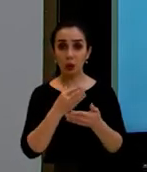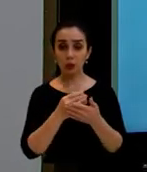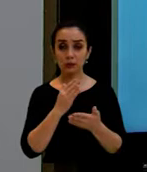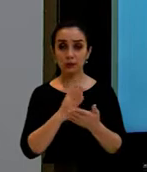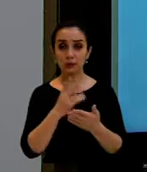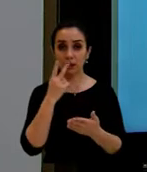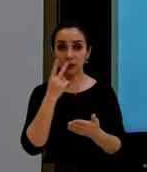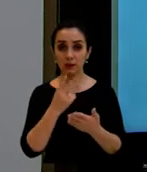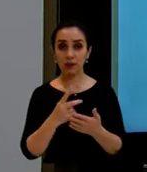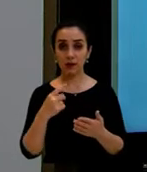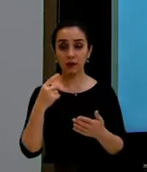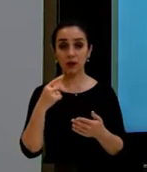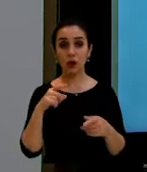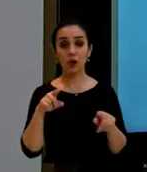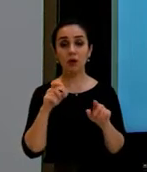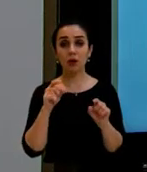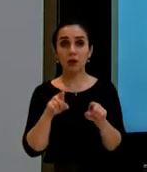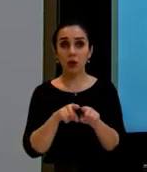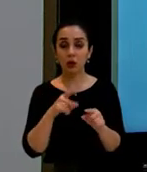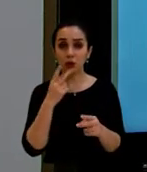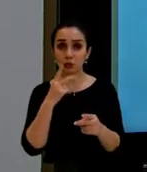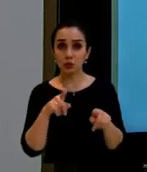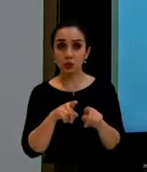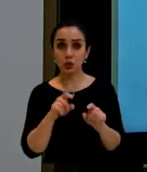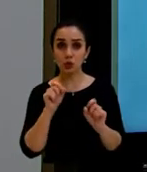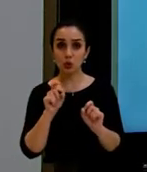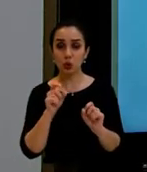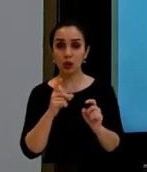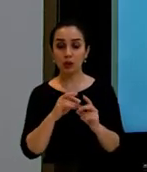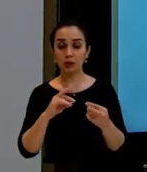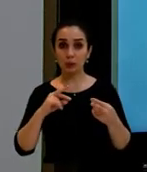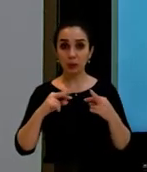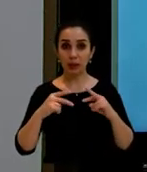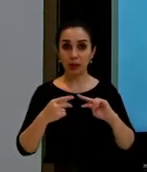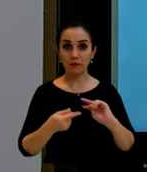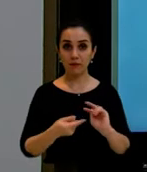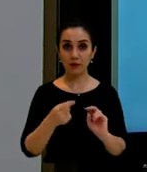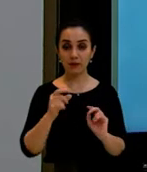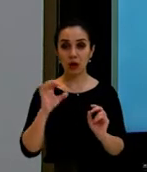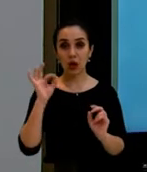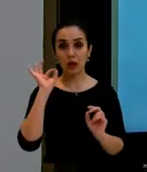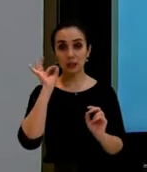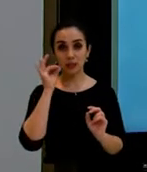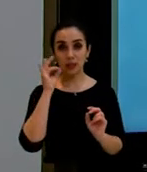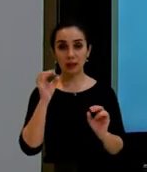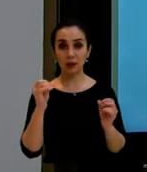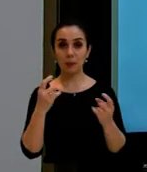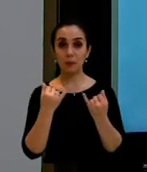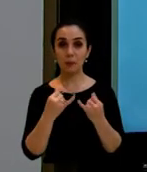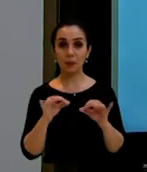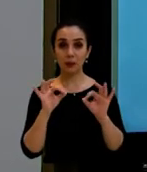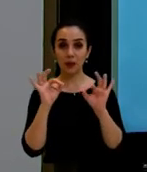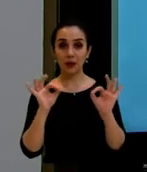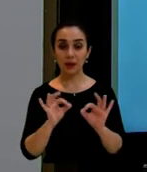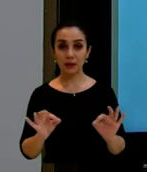оттенок. Кажется, что золотом и теплом она переливается в осенней прелести.